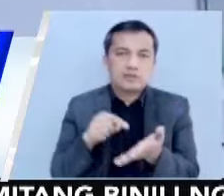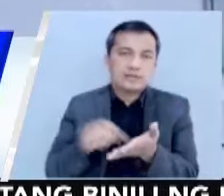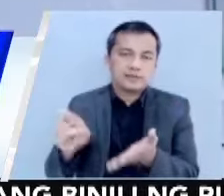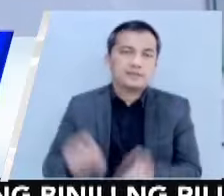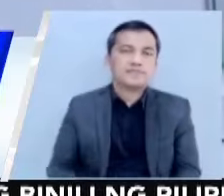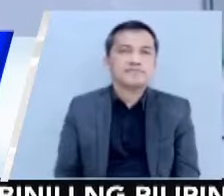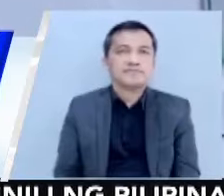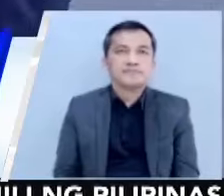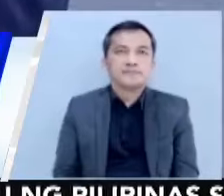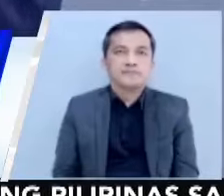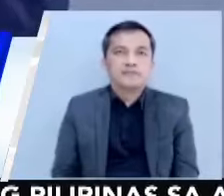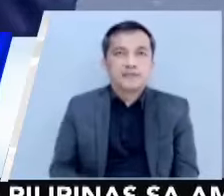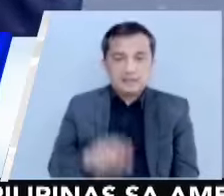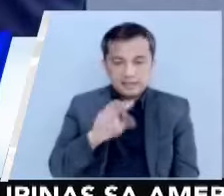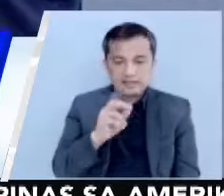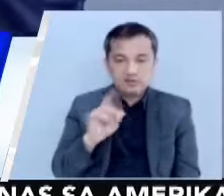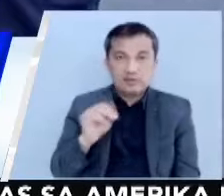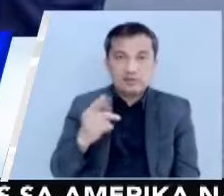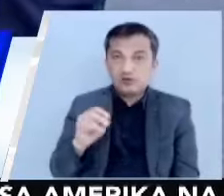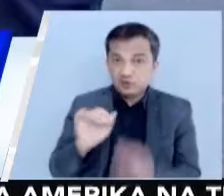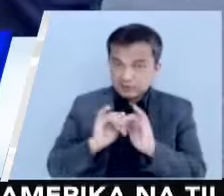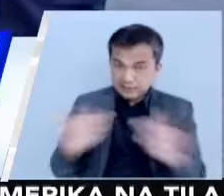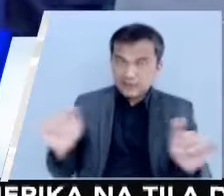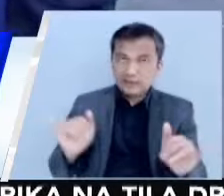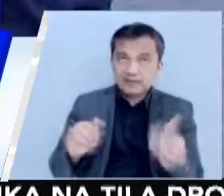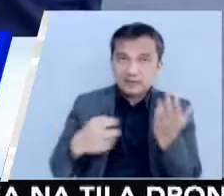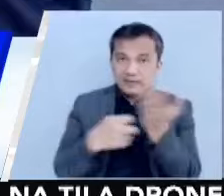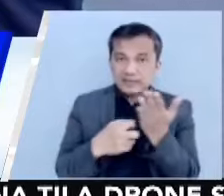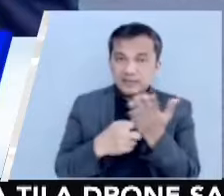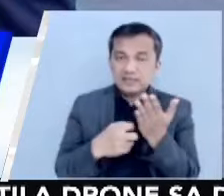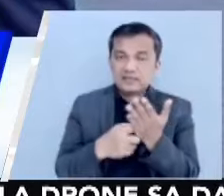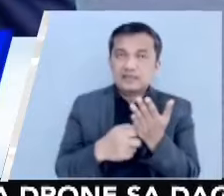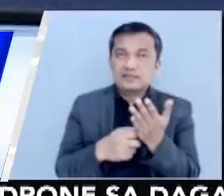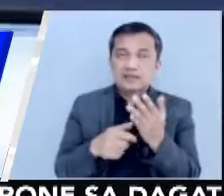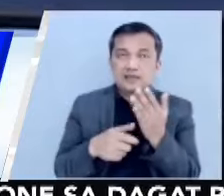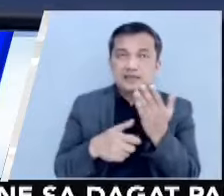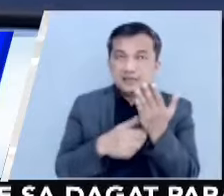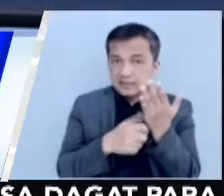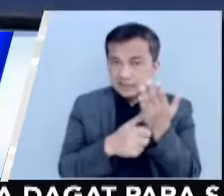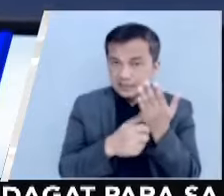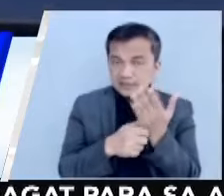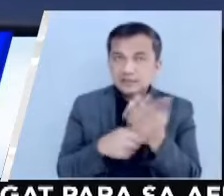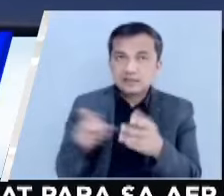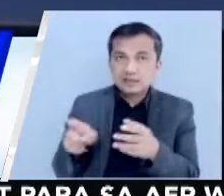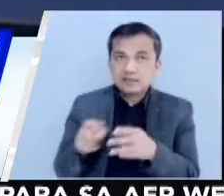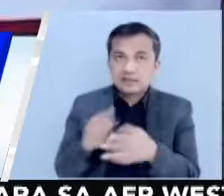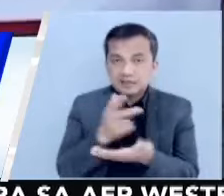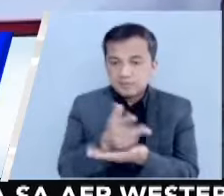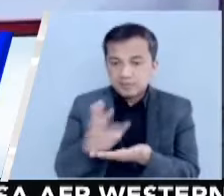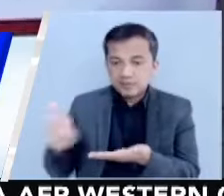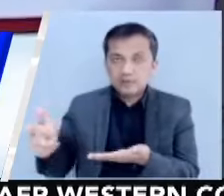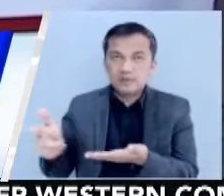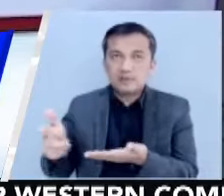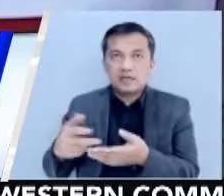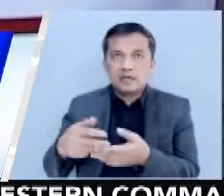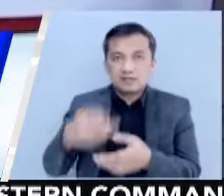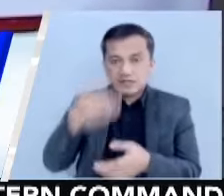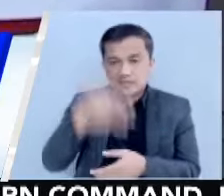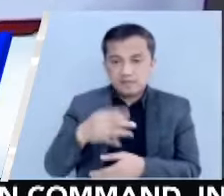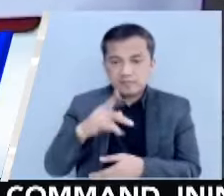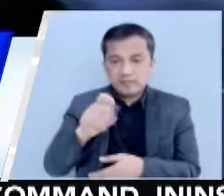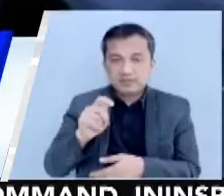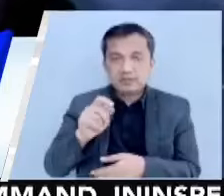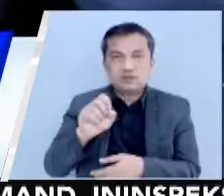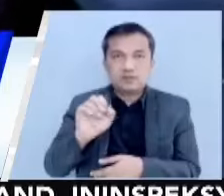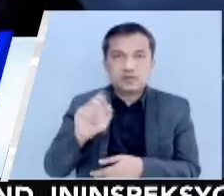End Domingo pa rin, tiket din ang inabot ng ilang sasakyang nakaparada sa tapat ng isang pet shop. Sa mismong bangketa na